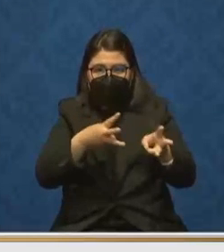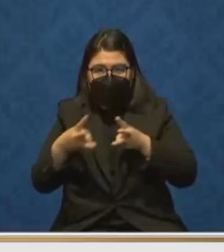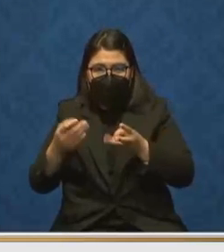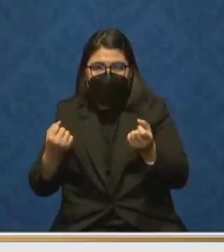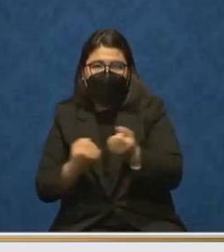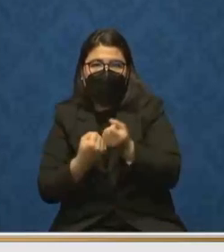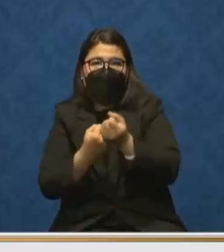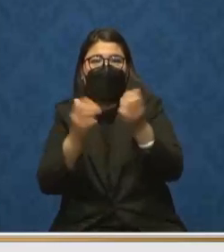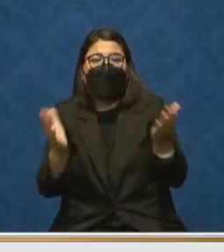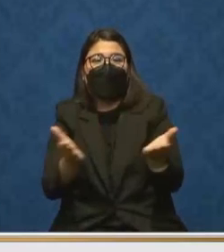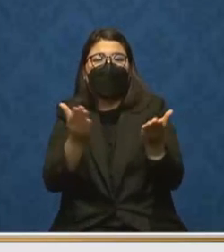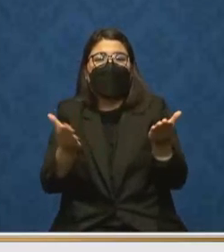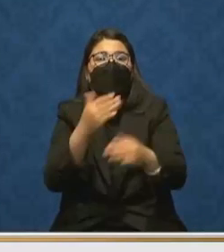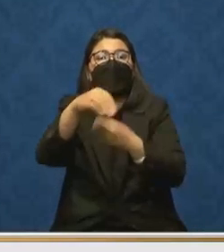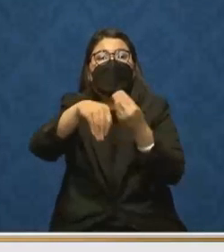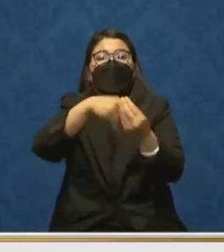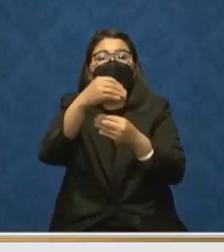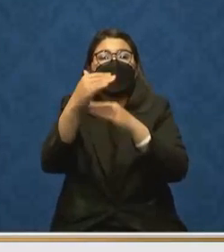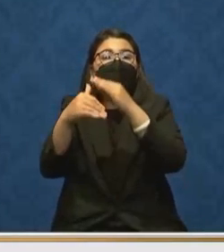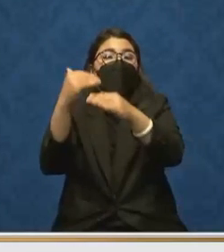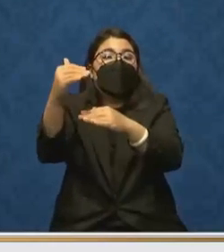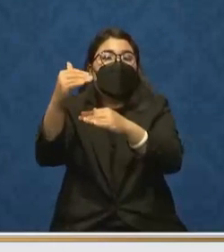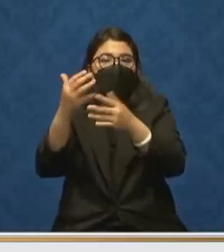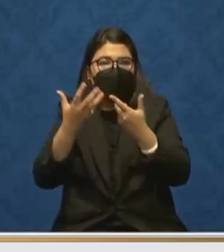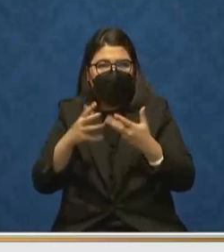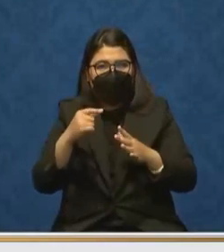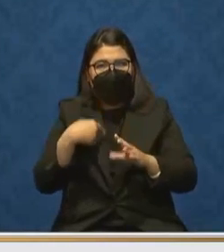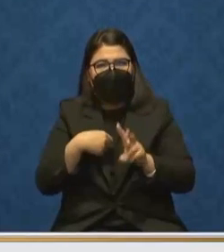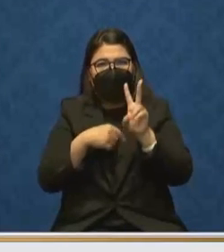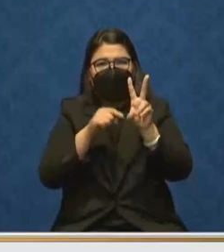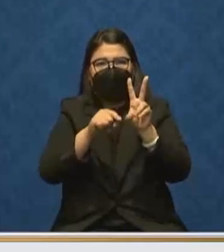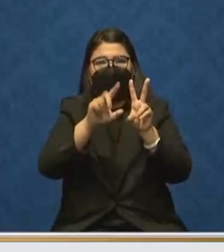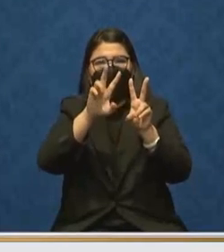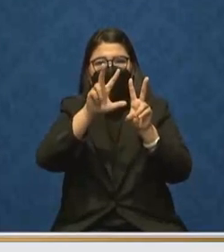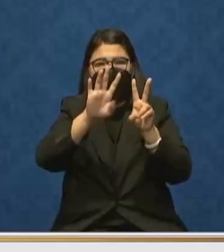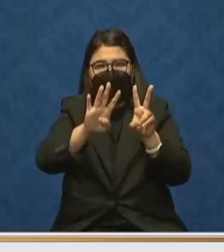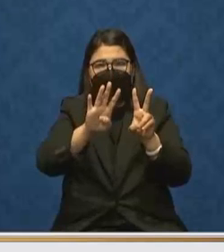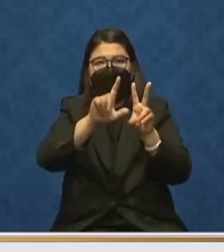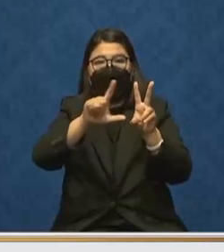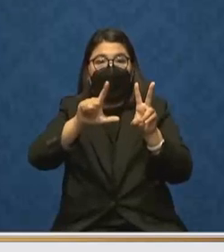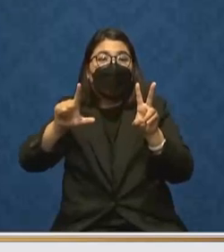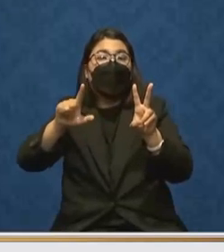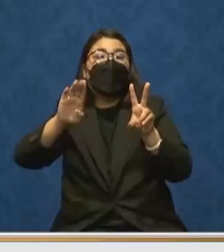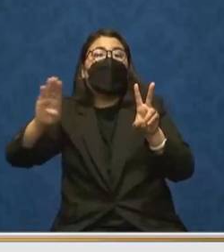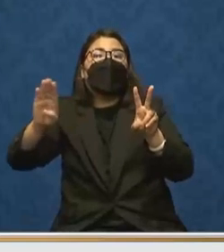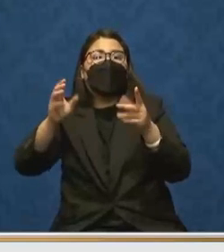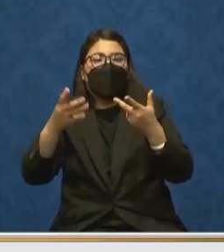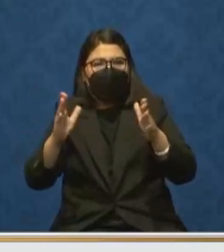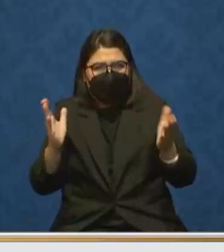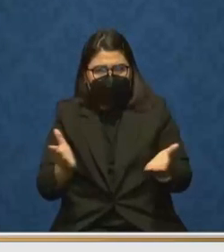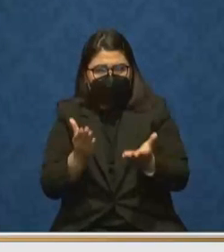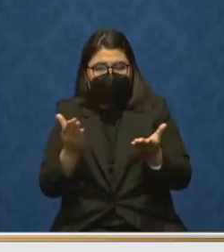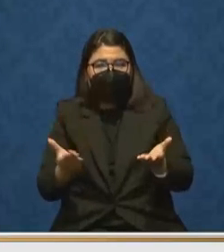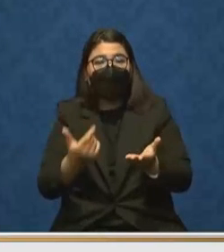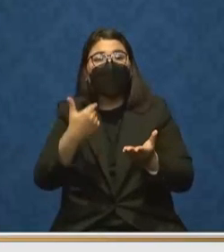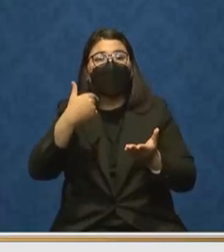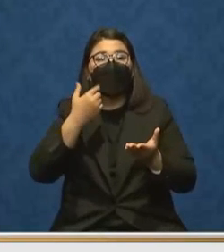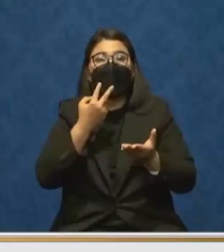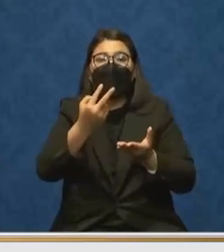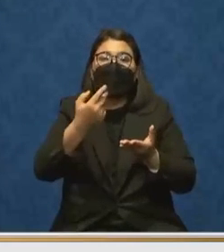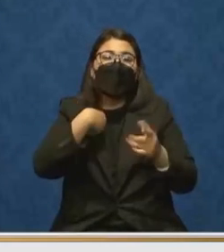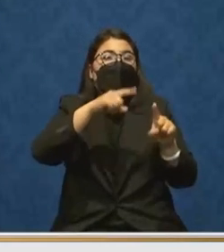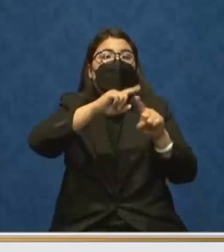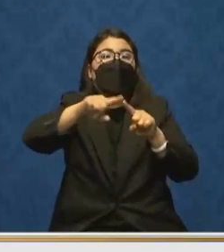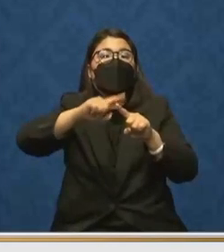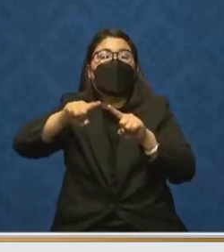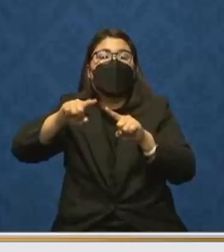ายเพิ่มรายได้จากการท่องเที่ยวไม่น้อยกว่า 2.4 ล้านบาทโดยสนับสนุนการสร้างความหลากหลายด้านการท่อง